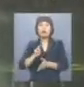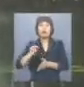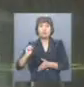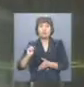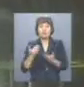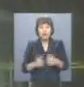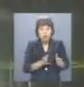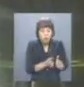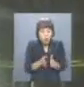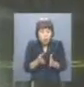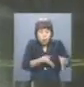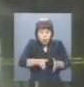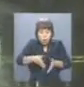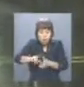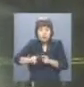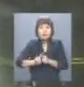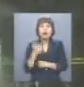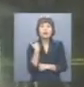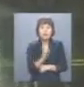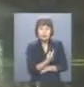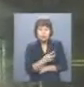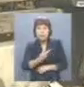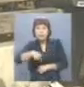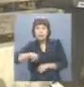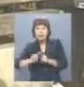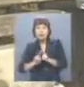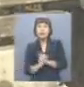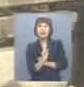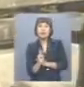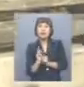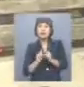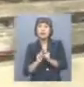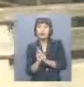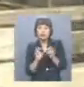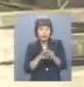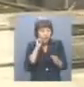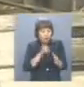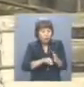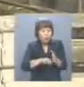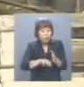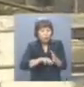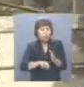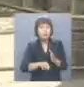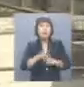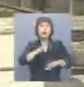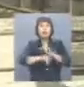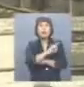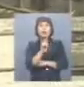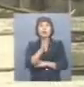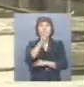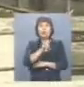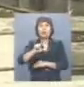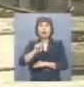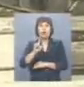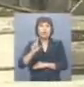ย่างเช่นคลองราหารคลองเลนเปนและคลองสแกงามช่วยพร่องน้ำได้มากขึ้นประมาณวันละกว่า6ล้านลูกบาศก์เมตรนะครับ